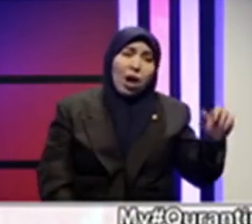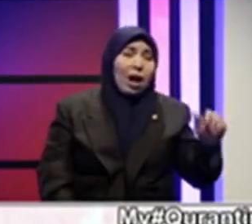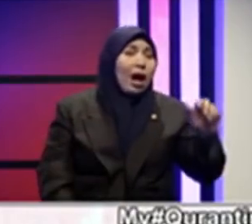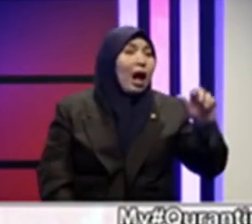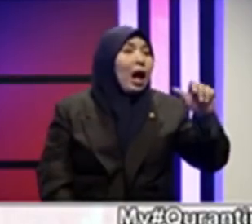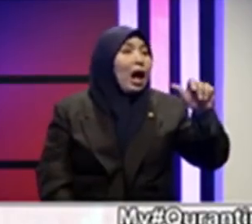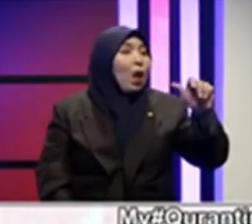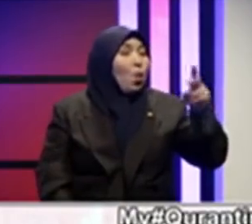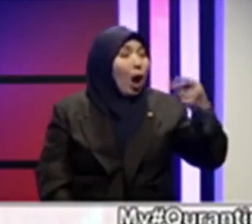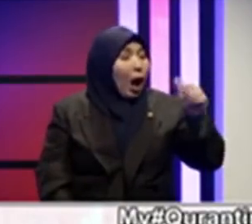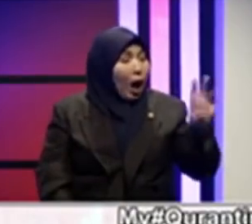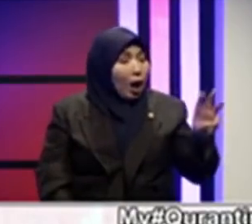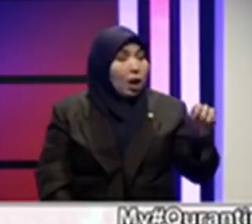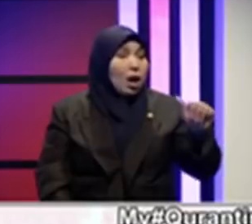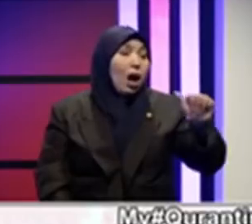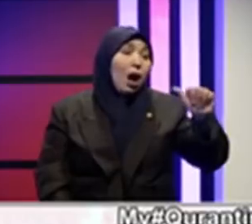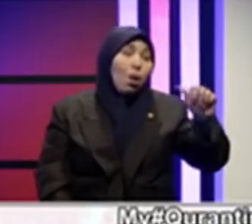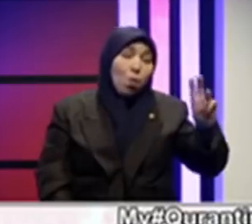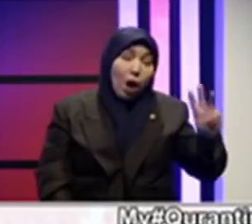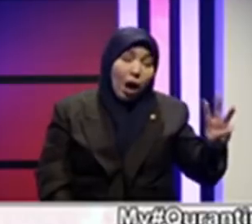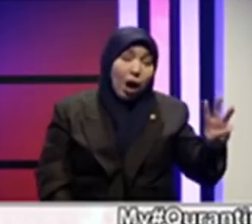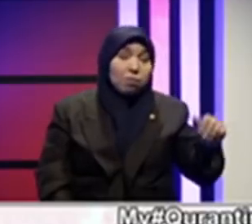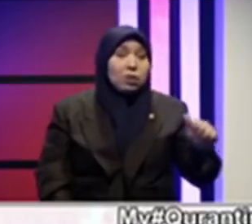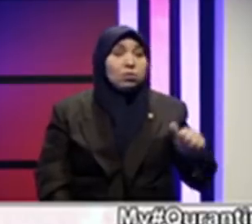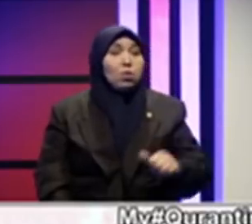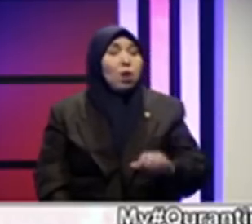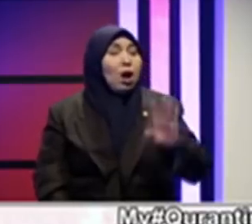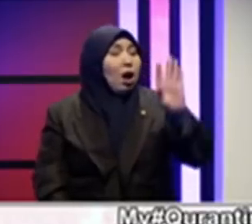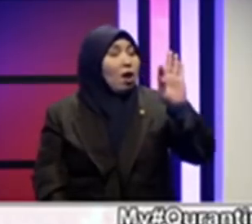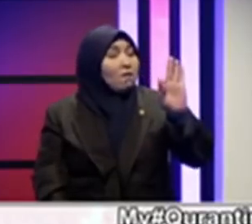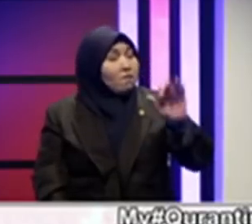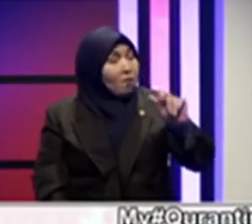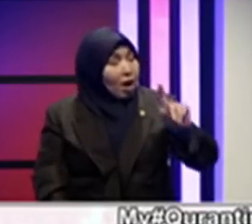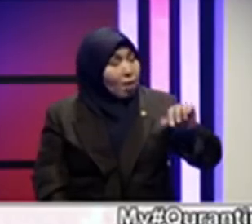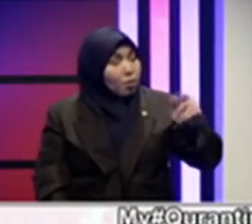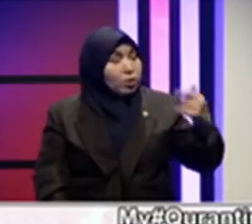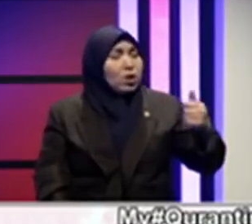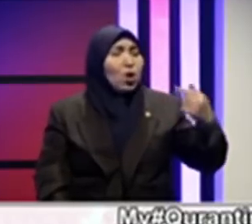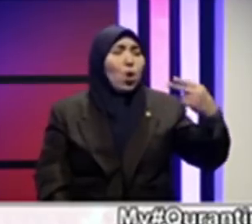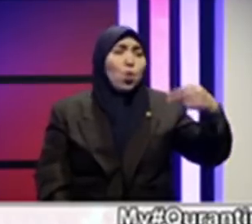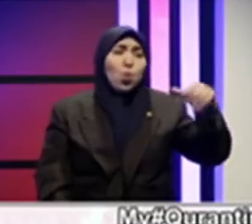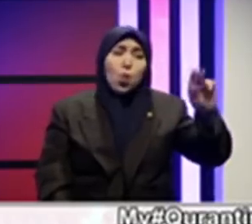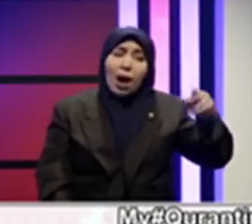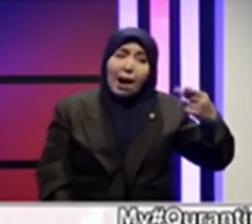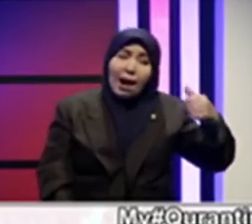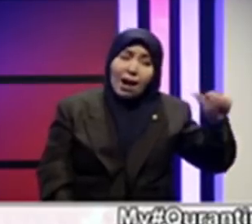huwa, dia bunyi gitu. Ha, di hujung tu fa'buduhu hadza,